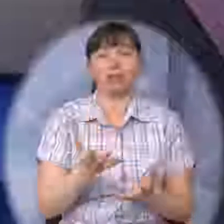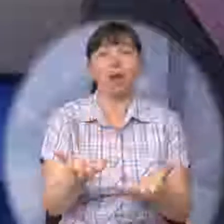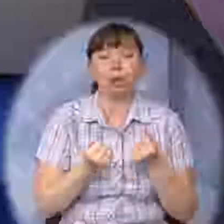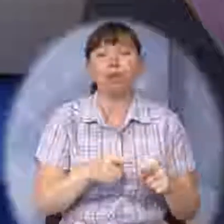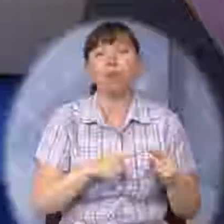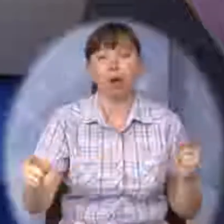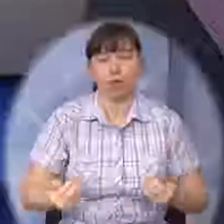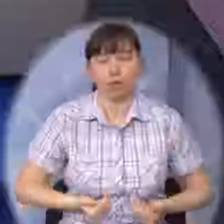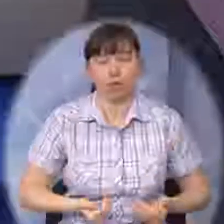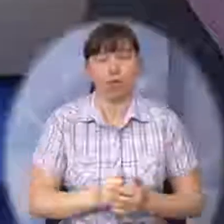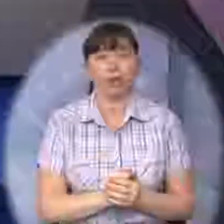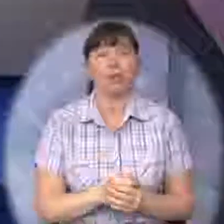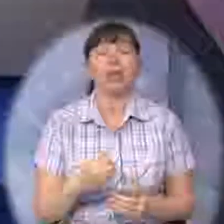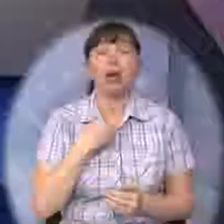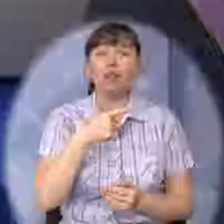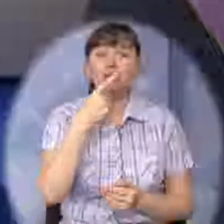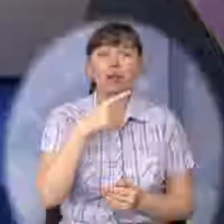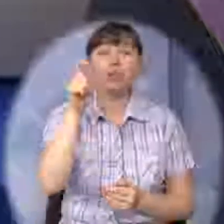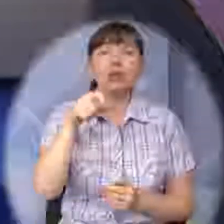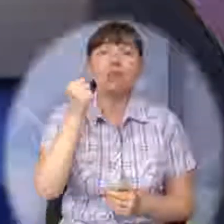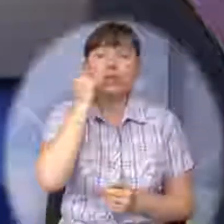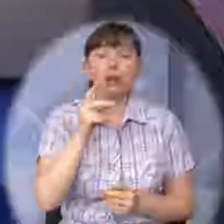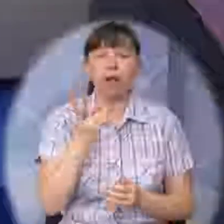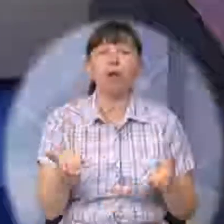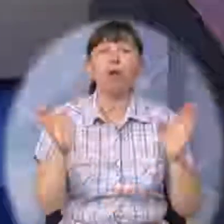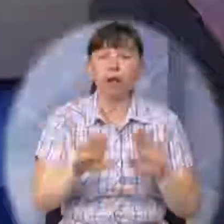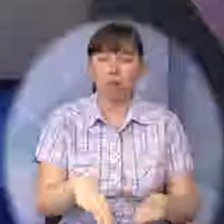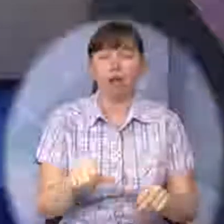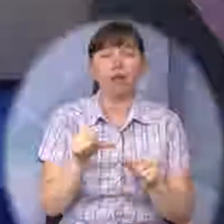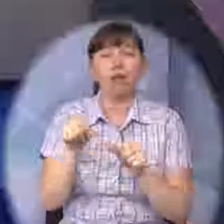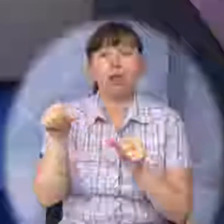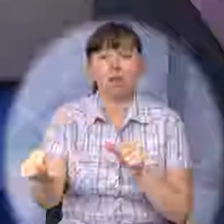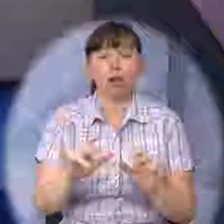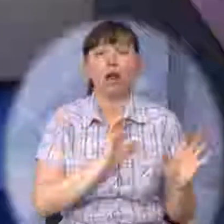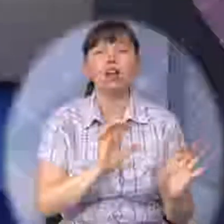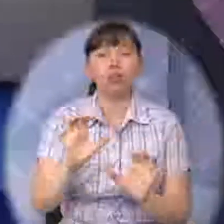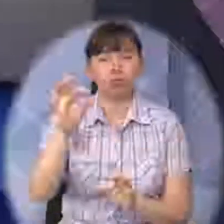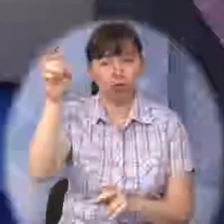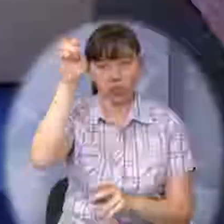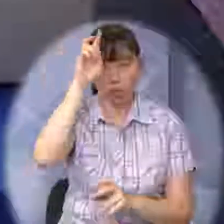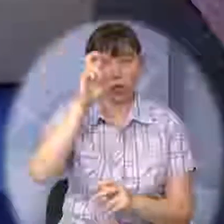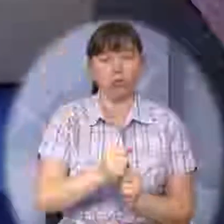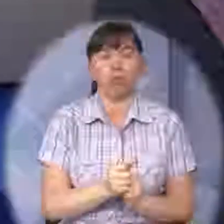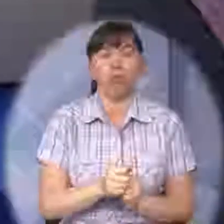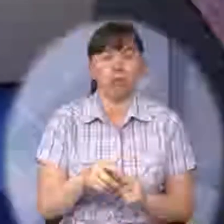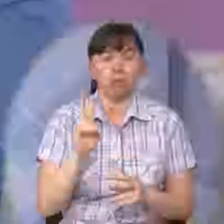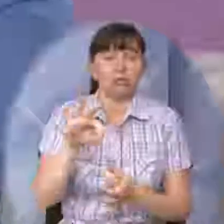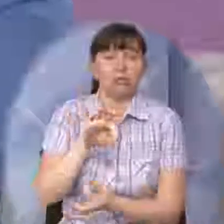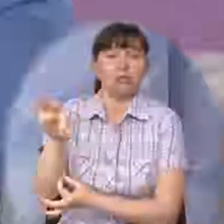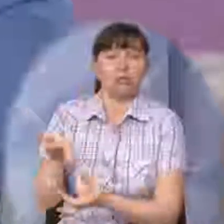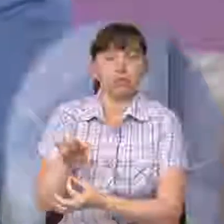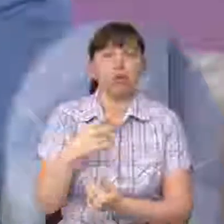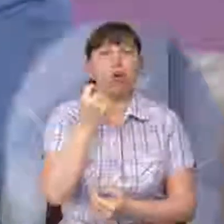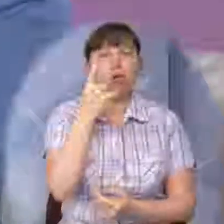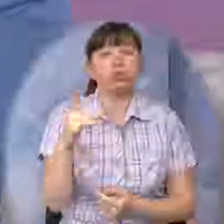vrea astăzi să vorbim mai mult despre cei bătrâni care, de fapt, au rămas în afara grijii statului sau chiar în grija nimănui.